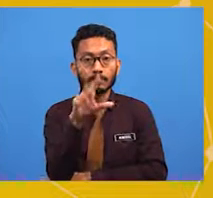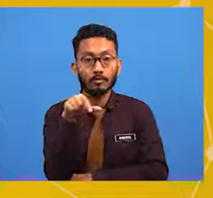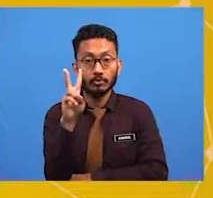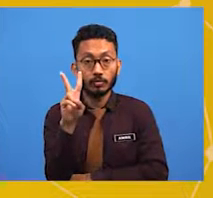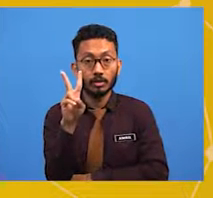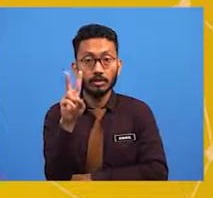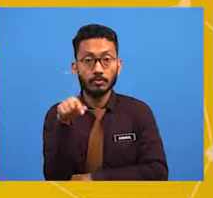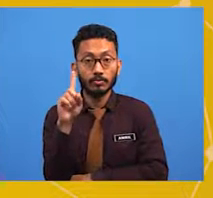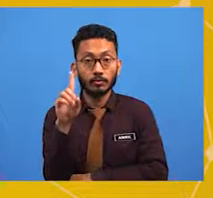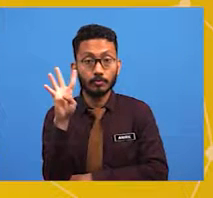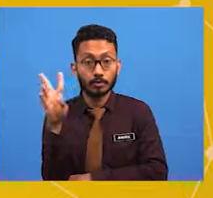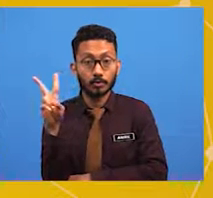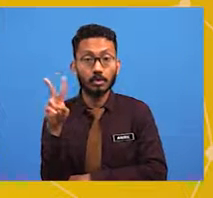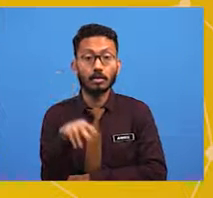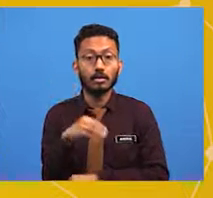3.142 atau